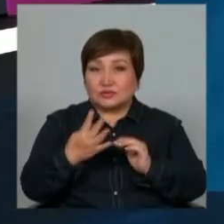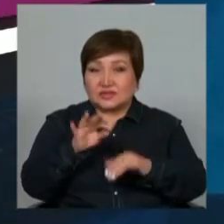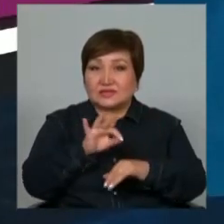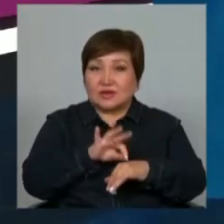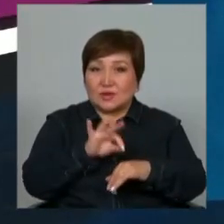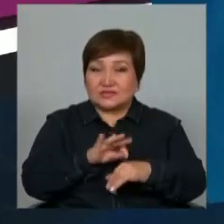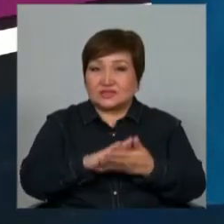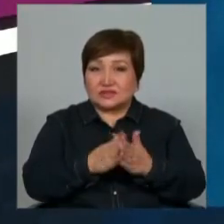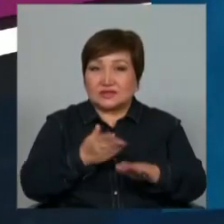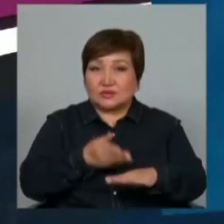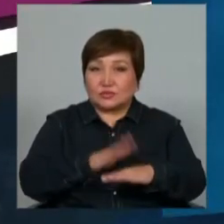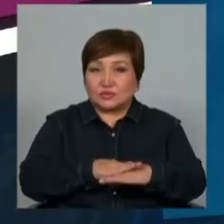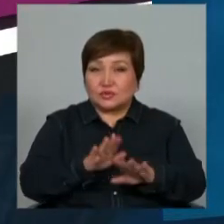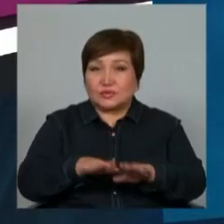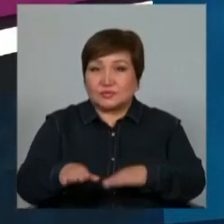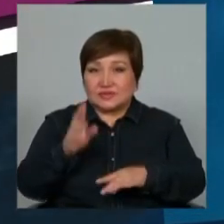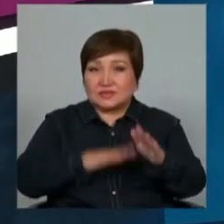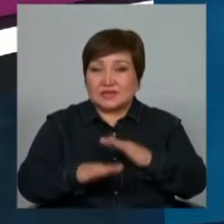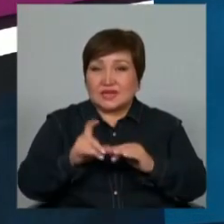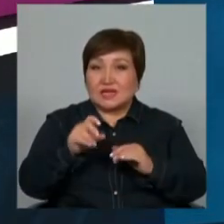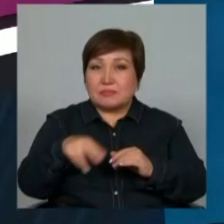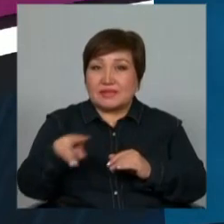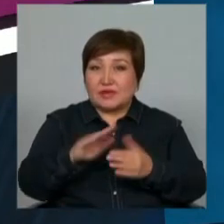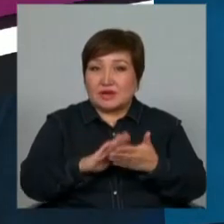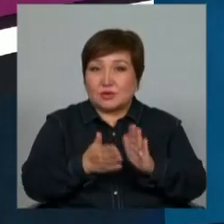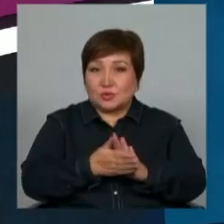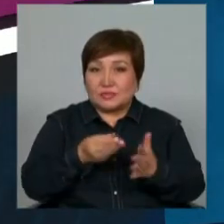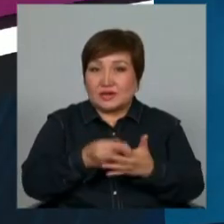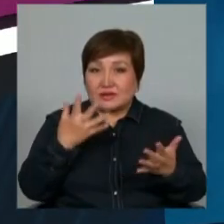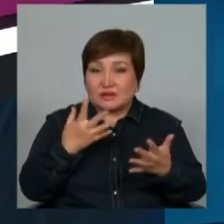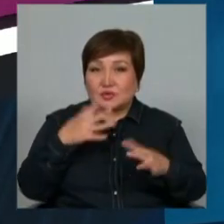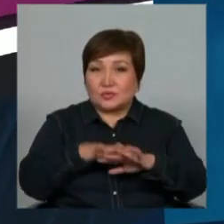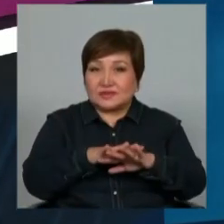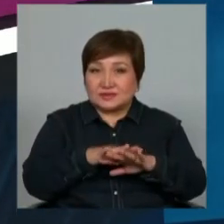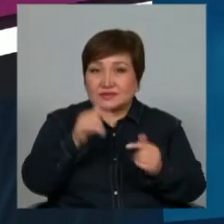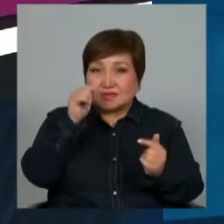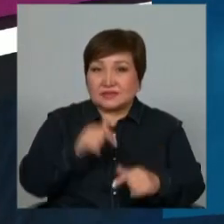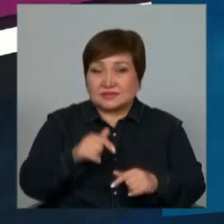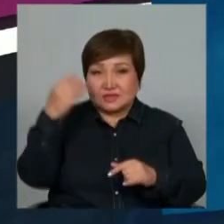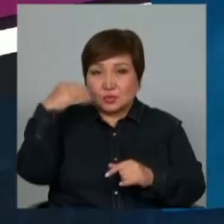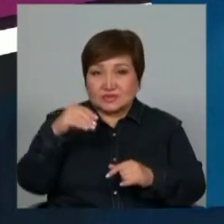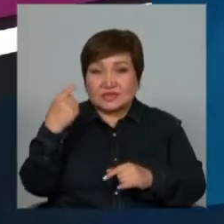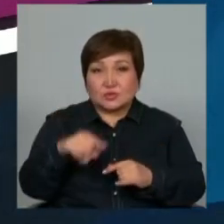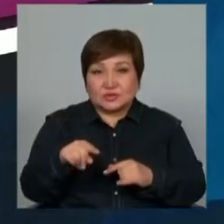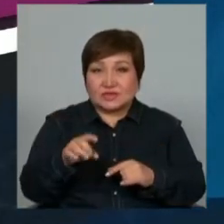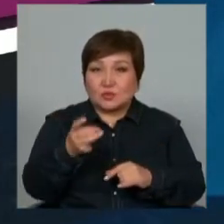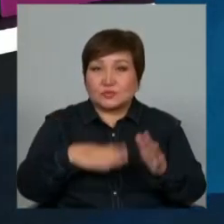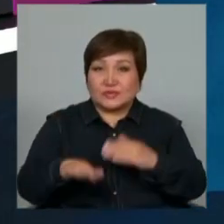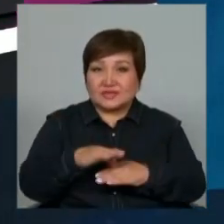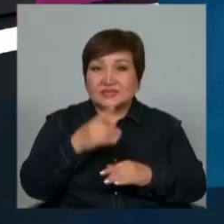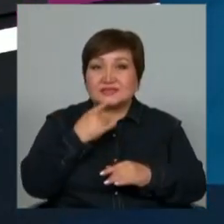ауыр. Ел өңірлеріндегі эпидемиологиялық ахуалды бағалау матрицасына сәйкес Түркістаннан өзге өңірлер қызыл аймақта